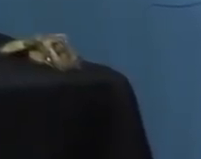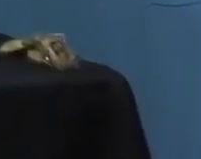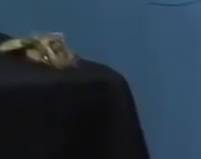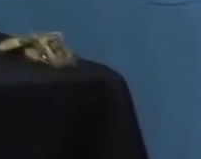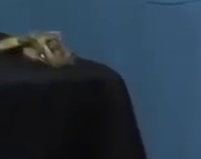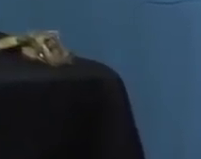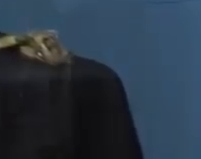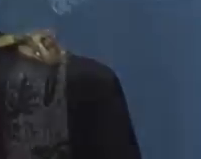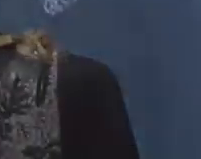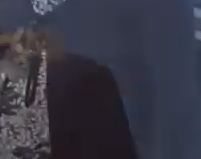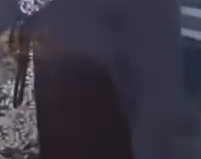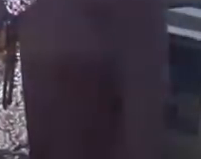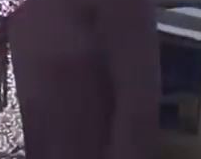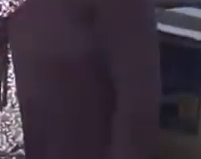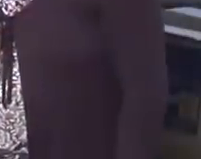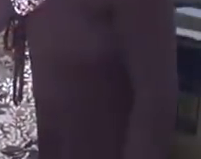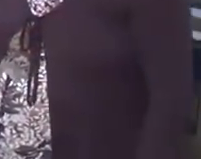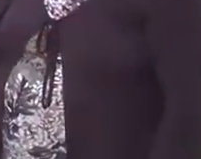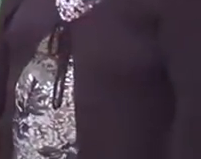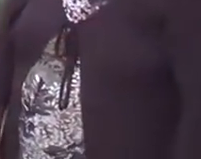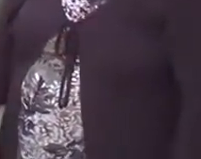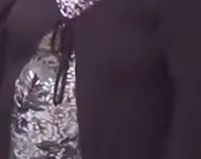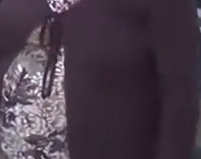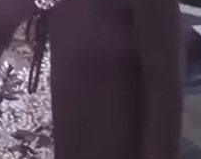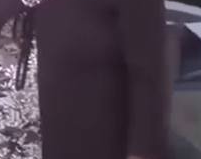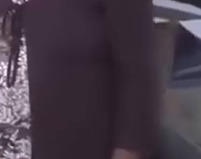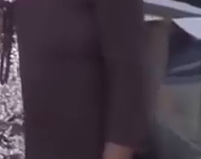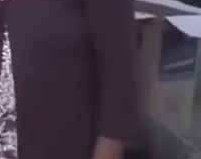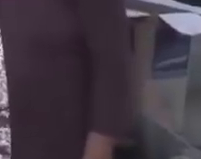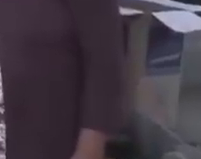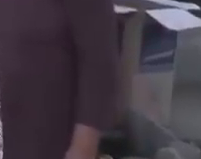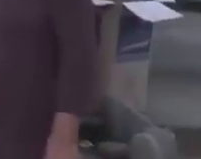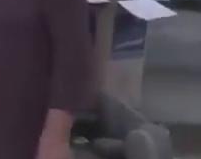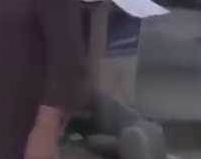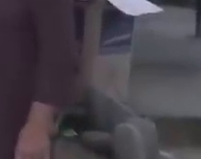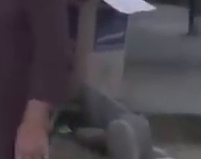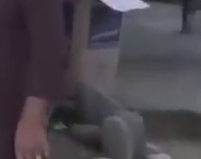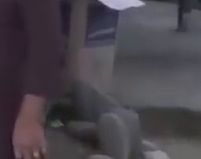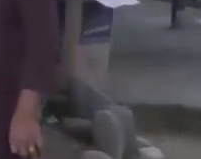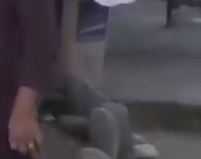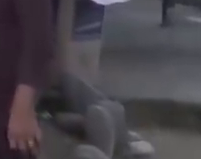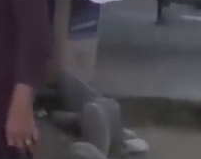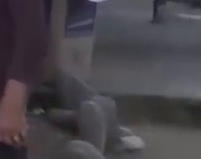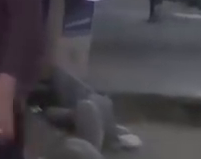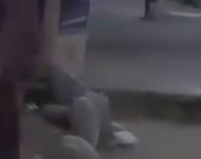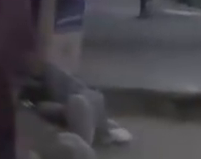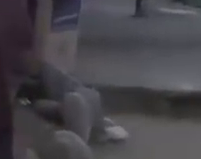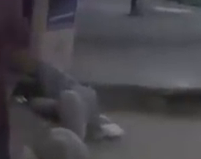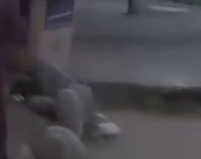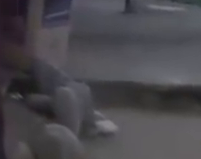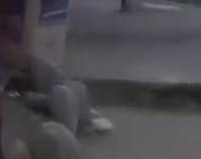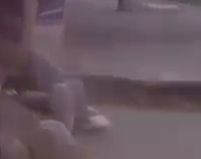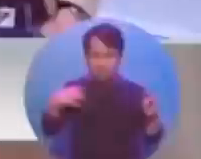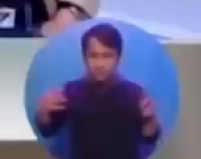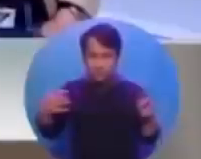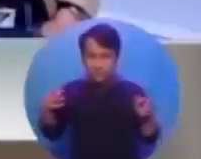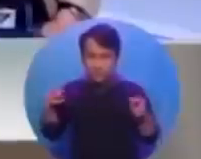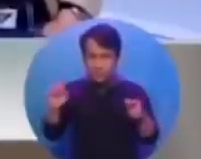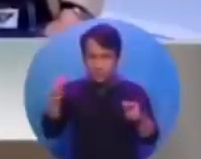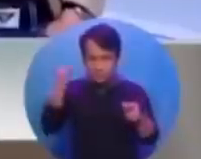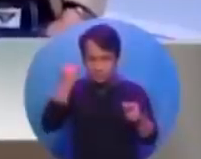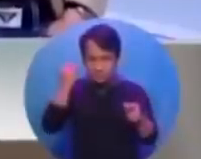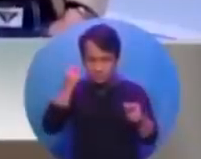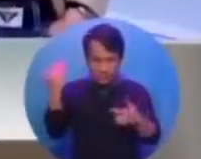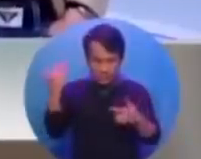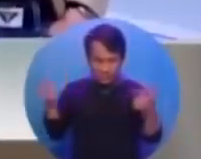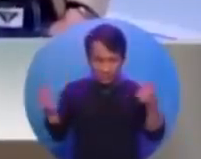ginagabayan. Maraming salamat po, Idol Rappi and po Jocelyn. Idol Rappi Tulpo. Sa